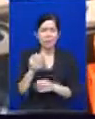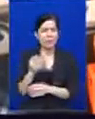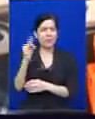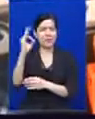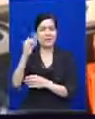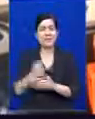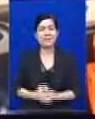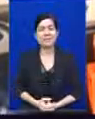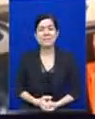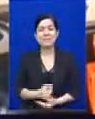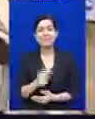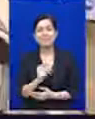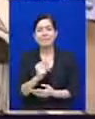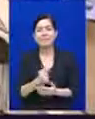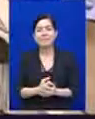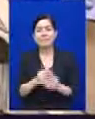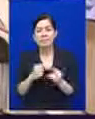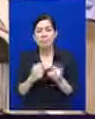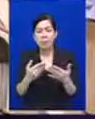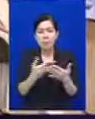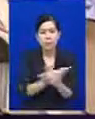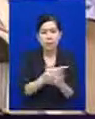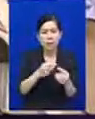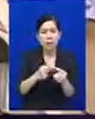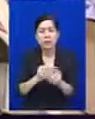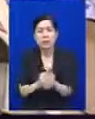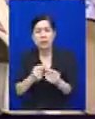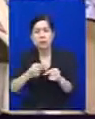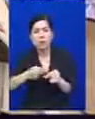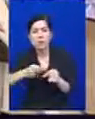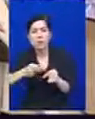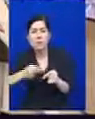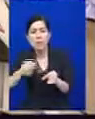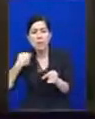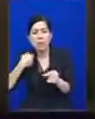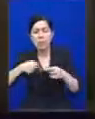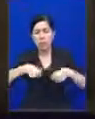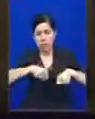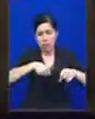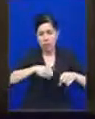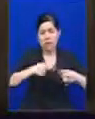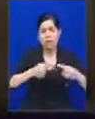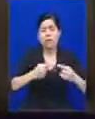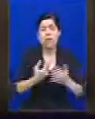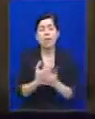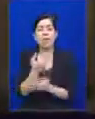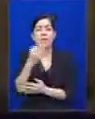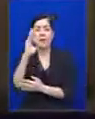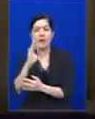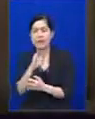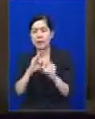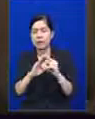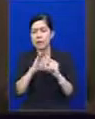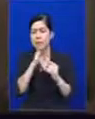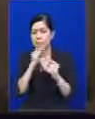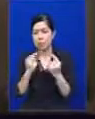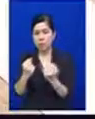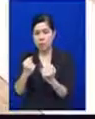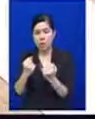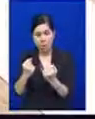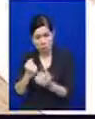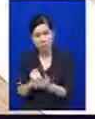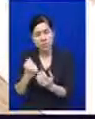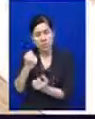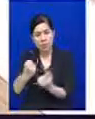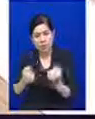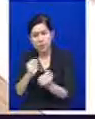ค่าใช้จ่ายพร้อมกับเปลี่ยนถ่ายน้ำมันเครื่องรถจักรยานยนต์ฟรีด้วยส่วนรถยนต์ค่ะที่ต้องการเปลี่ยนน้ำมันเครื่องก็ต้องนำมาเ